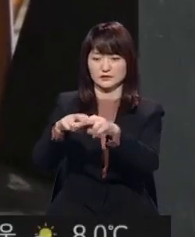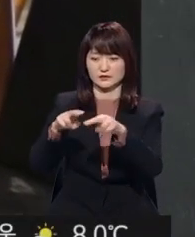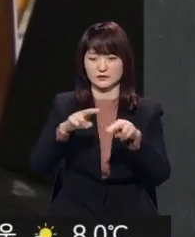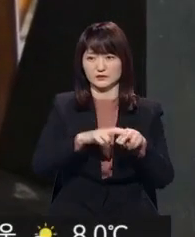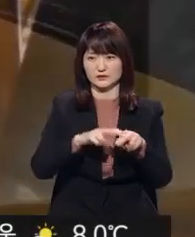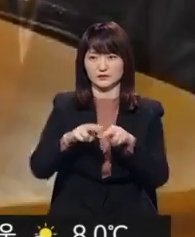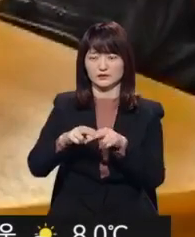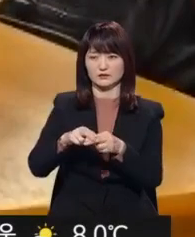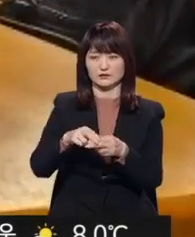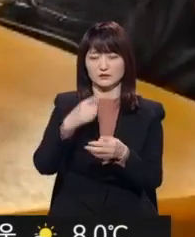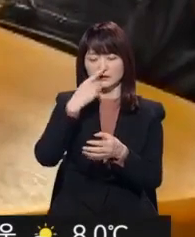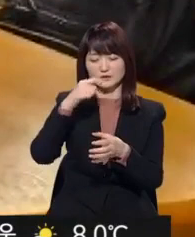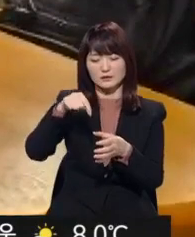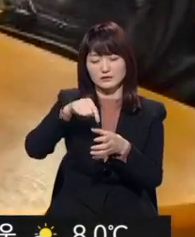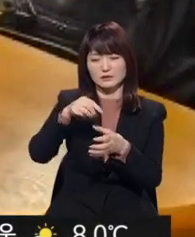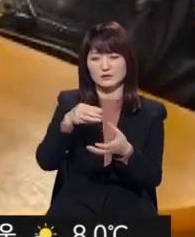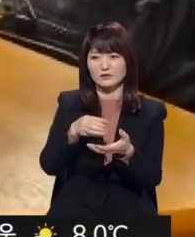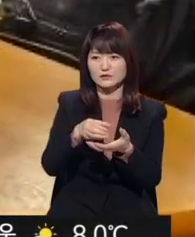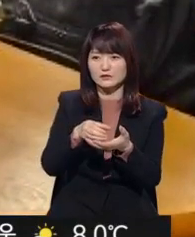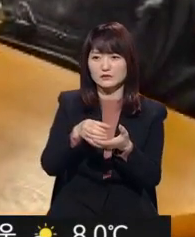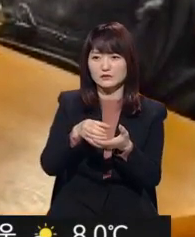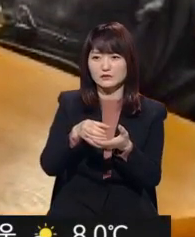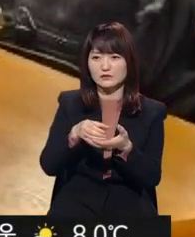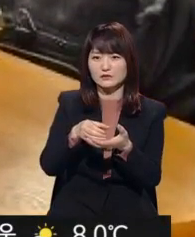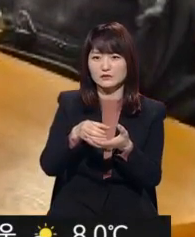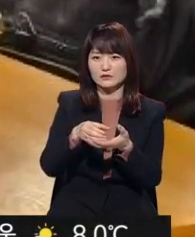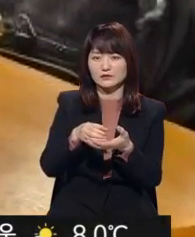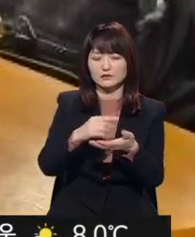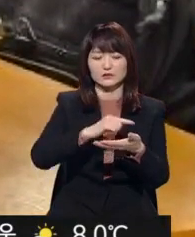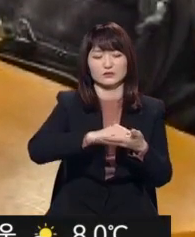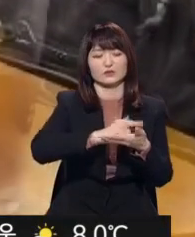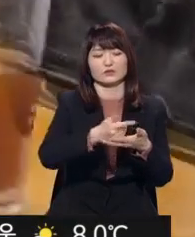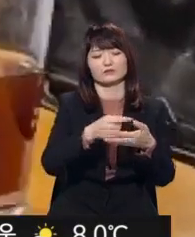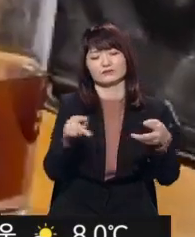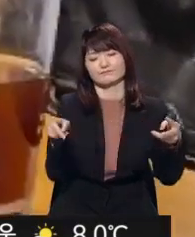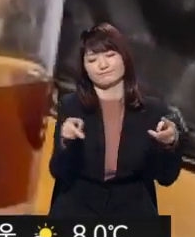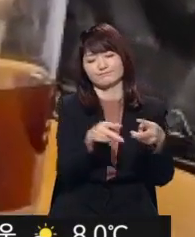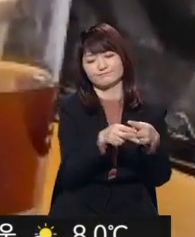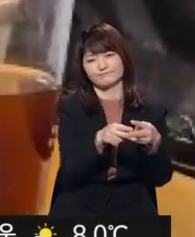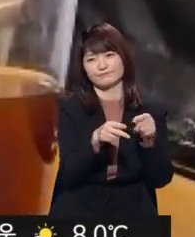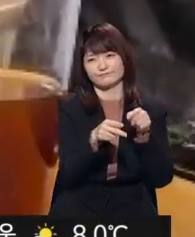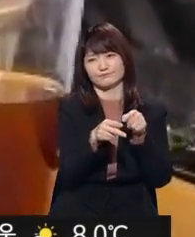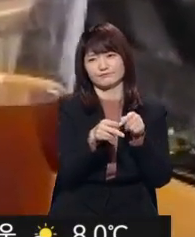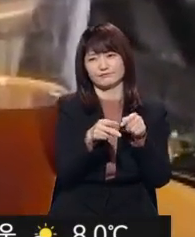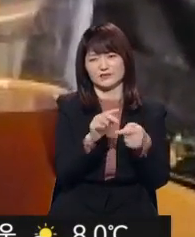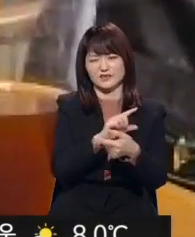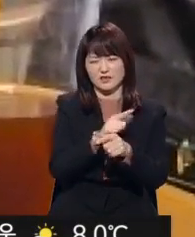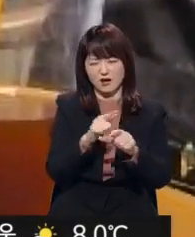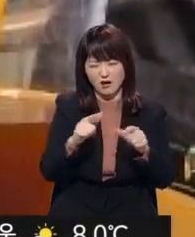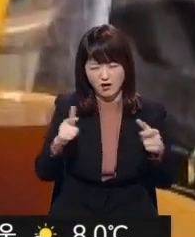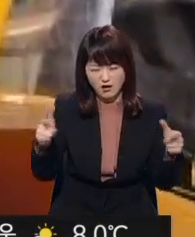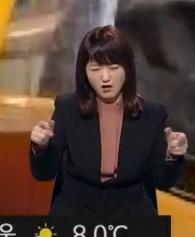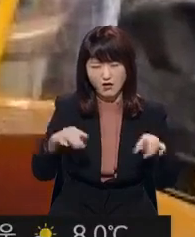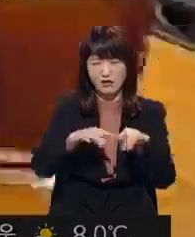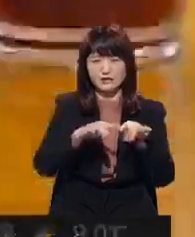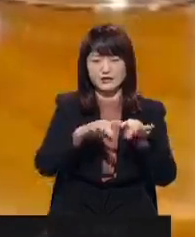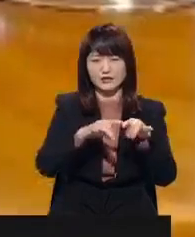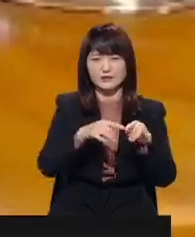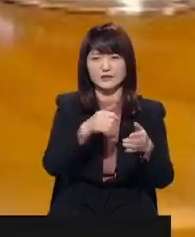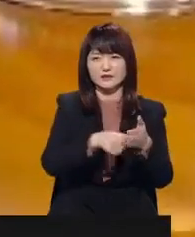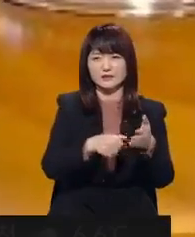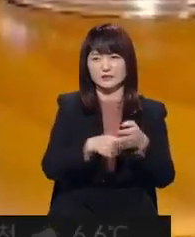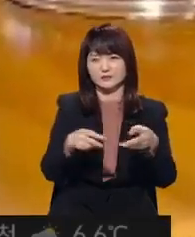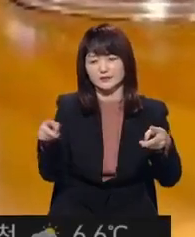커피 한잔 그리고 노트북과 각종 충전기가 꽂혀 있는 저 멀티탭 그렇습니다 바로 각종이 전자 제품을 충전하기